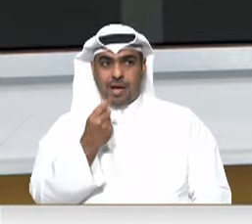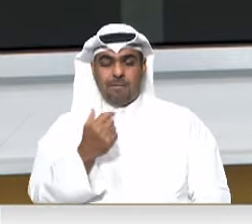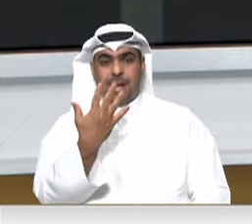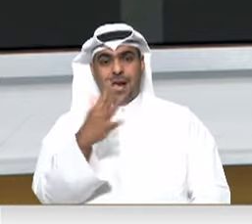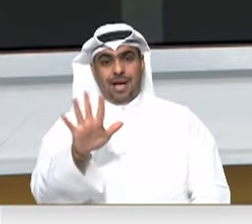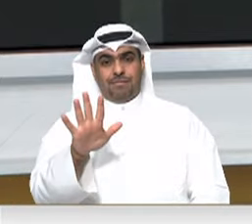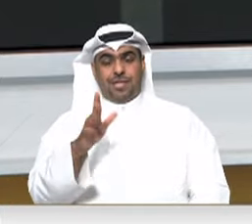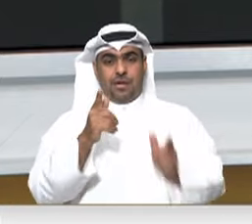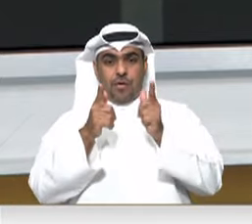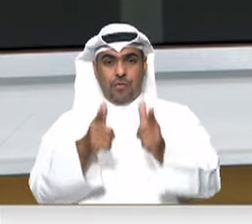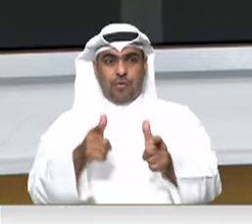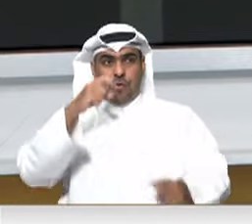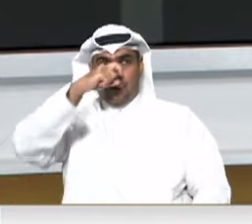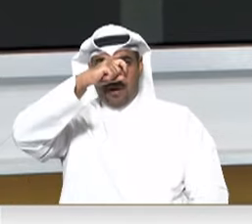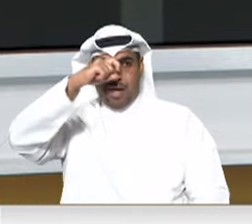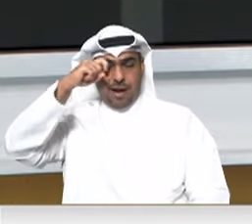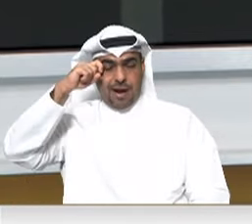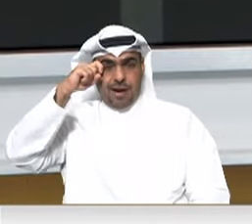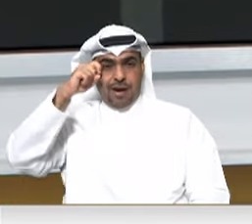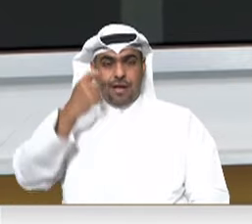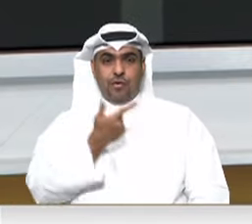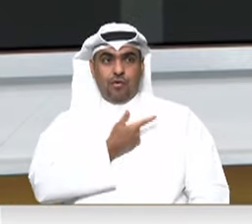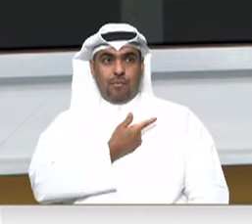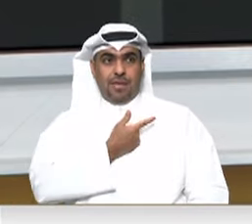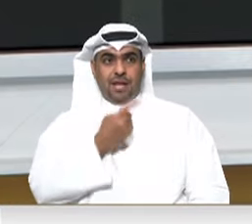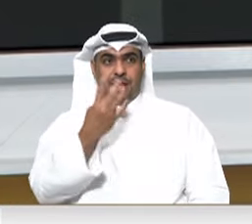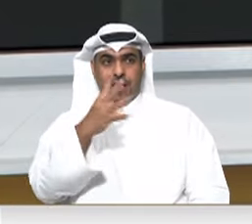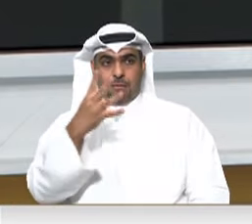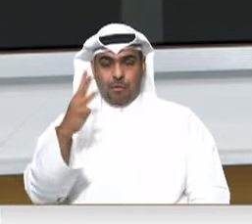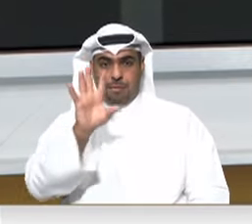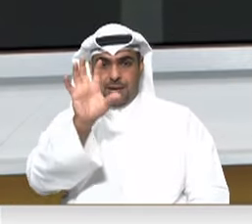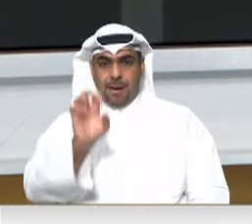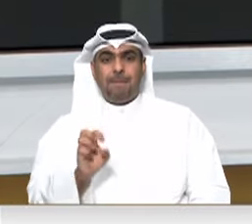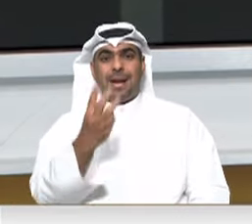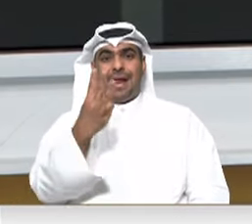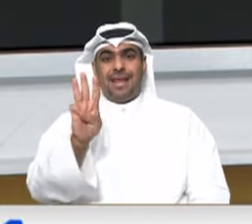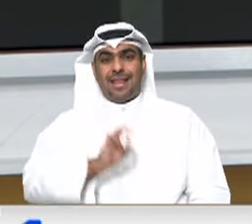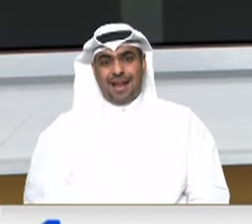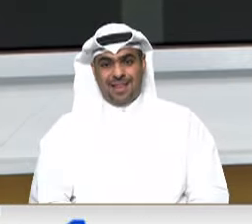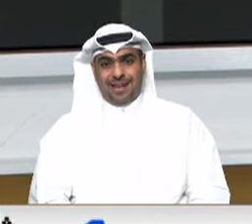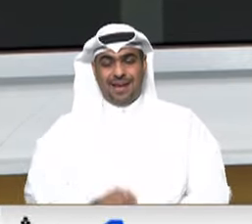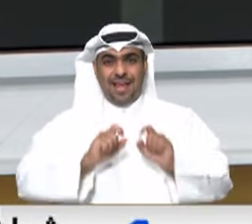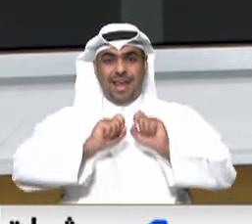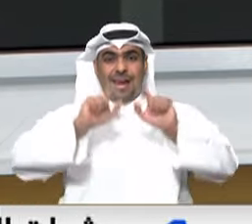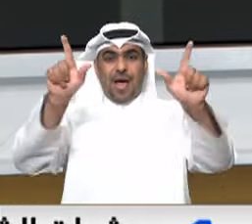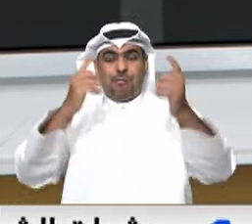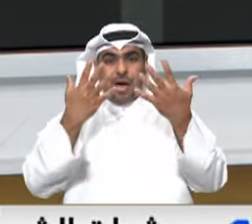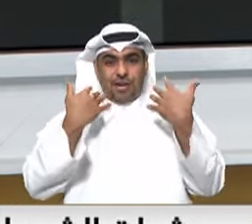العظمى 44 درجة مئوية، والصغرى 30 درجة مئوية. كانت هذه نشرتنا الجوية، شكرا للمتابعة.